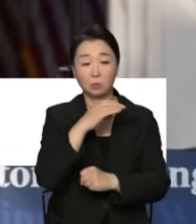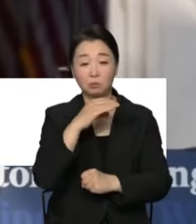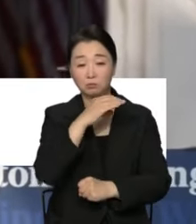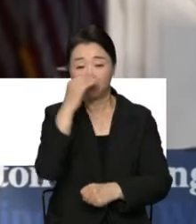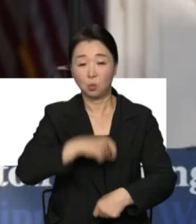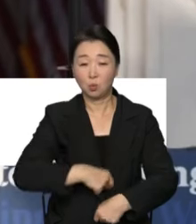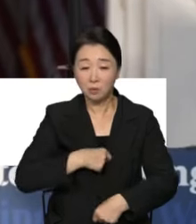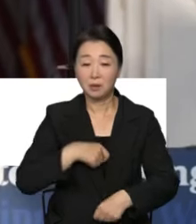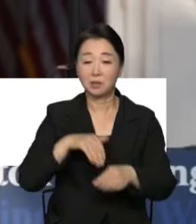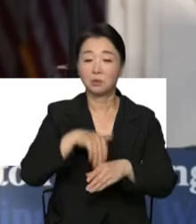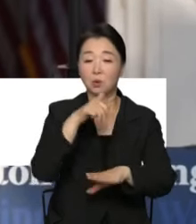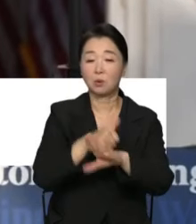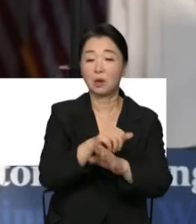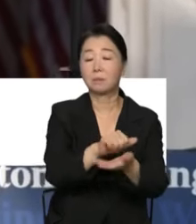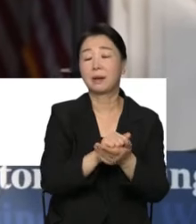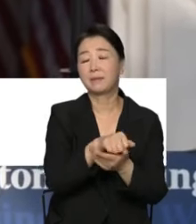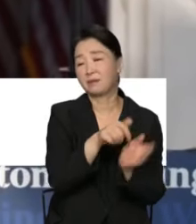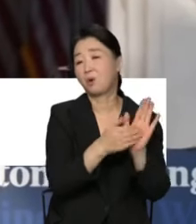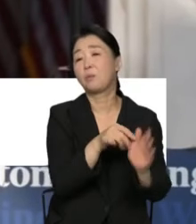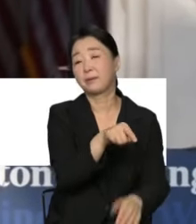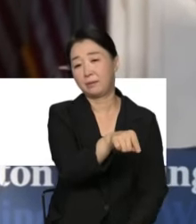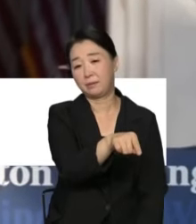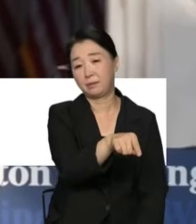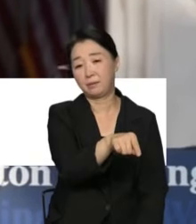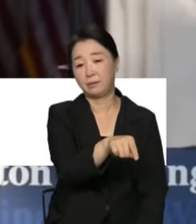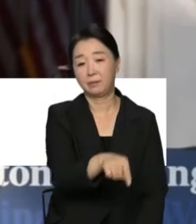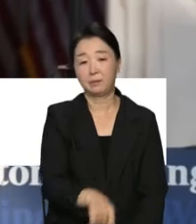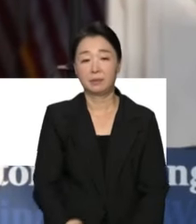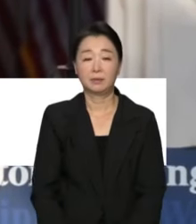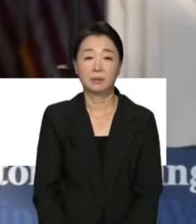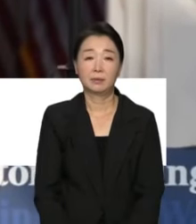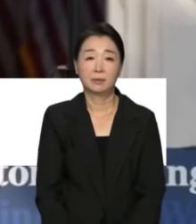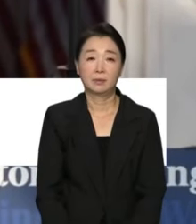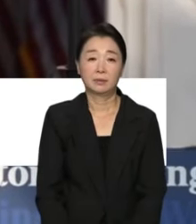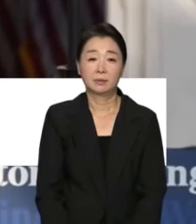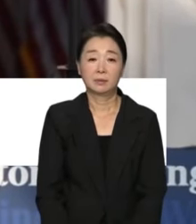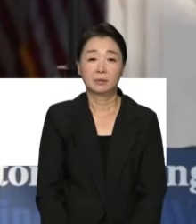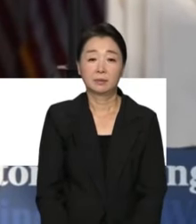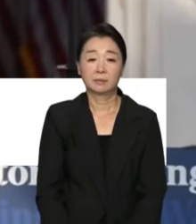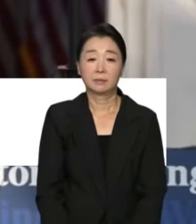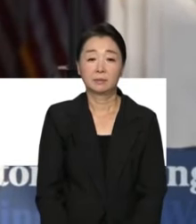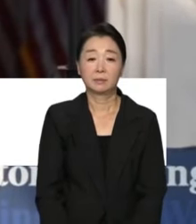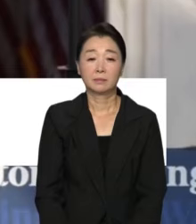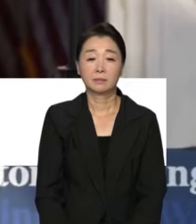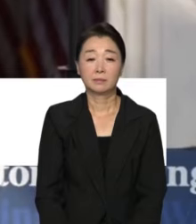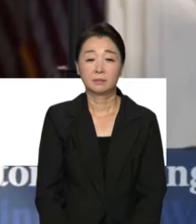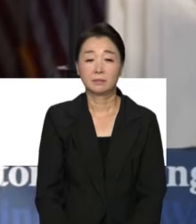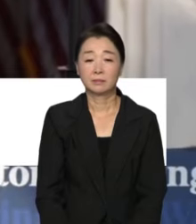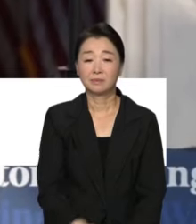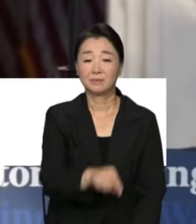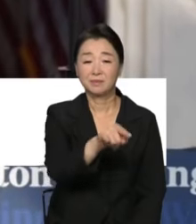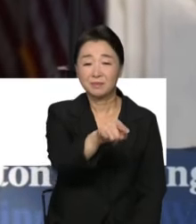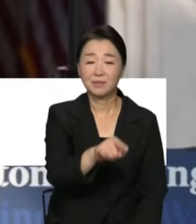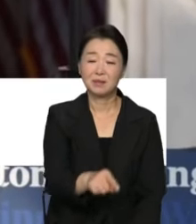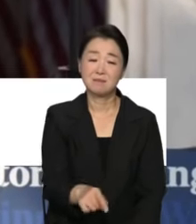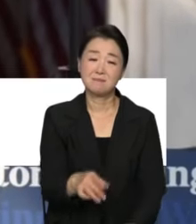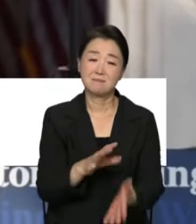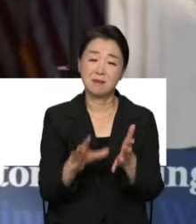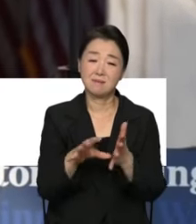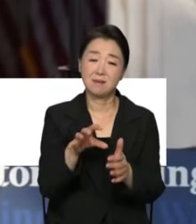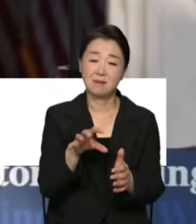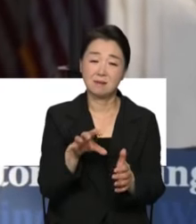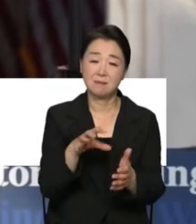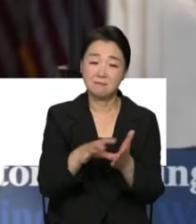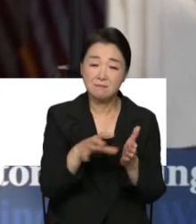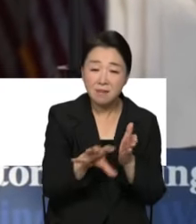the will of the people and the results of a free and fair election. He sent a mob, an armed mob, to